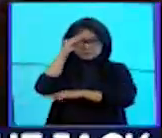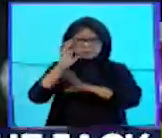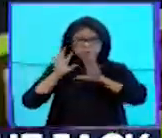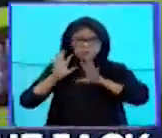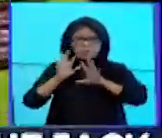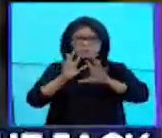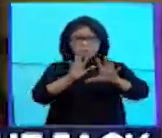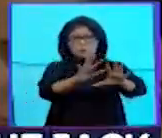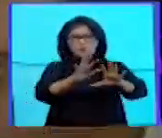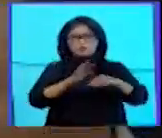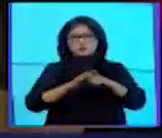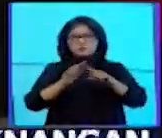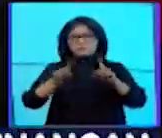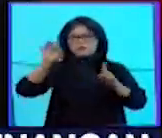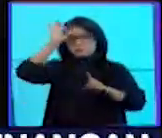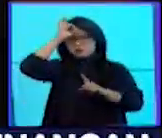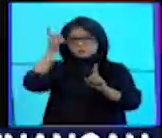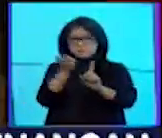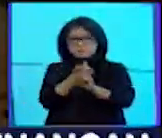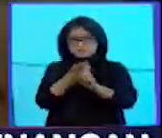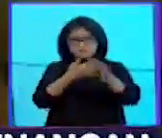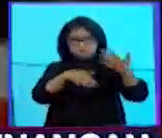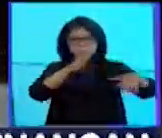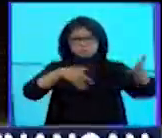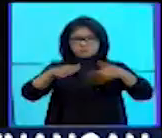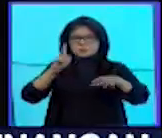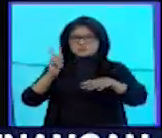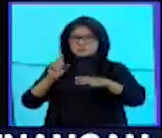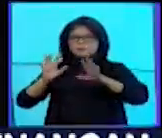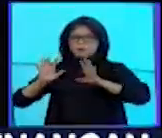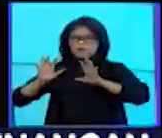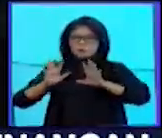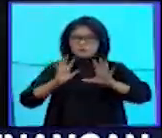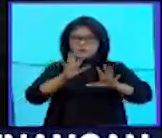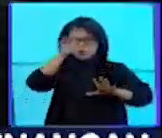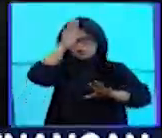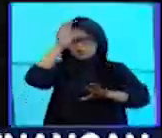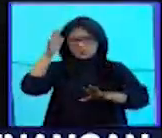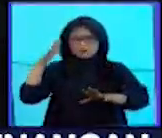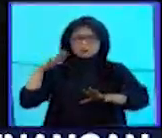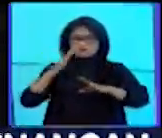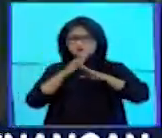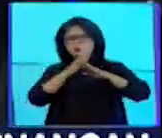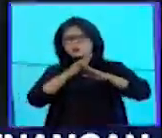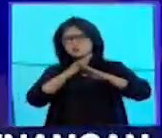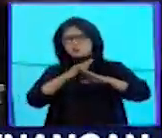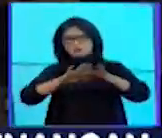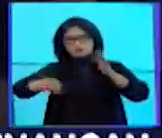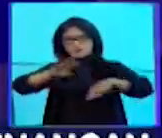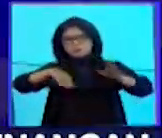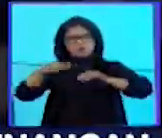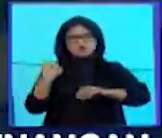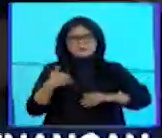untuk dibubarkan. Aparat Polres Metro Jakarta Pusat dan petugas Satpol PP terpaksa membubarkan kumpulan supporter karena menimbulkan